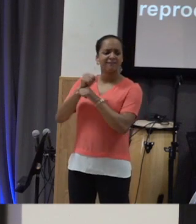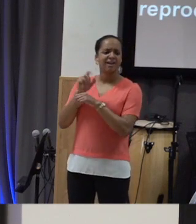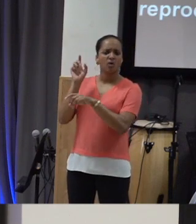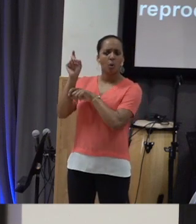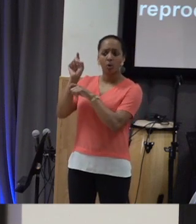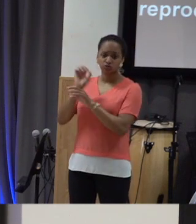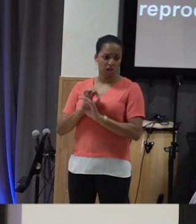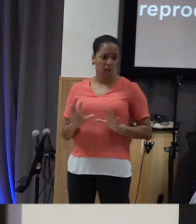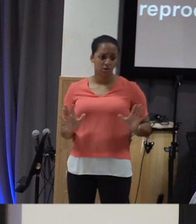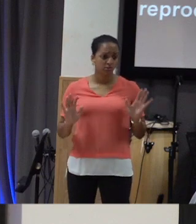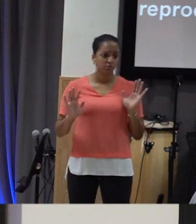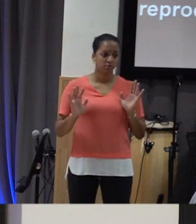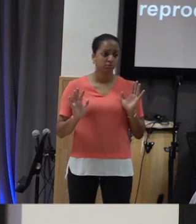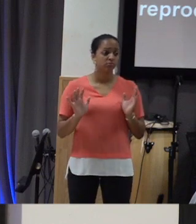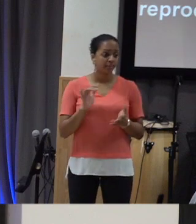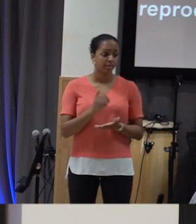Amen.